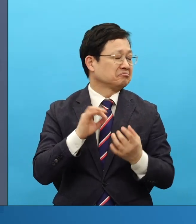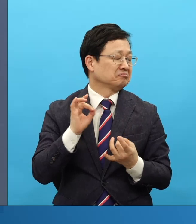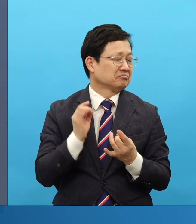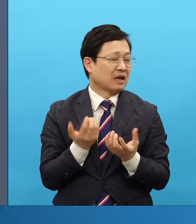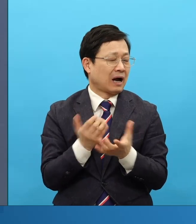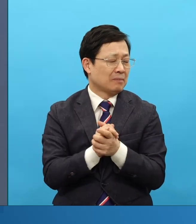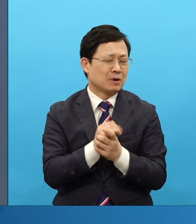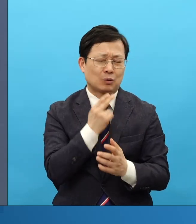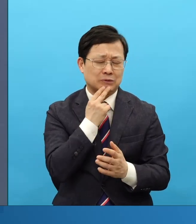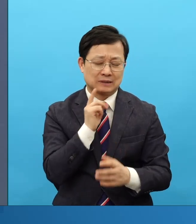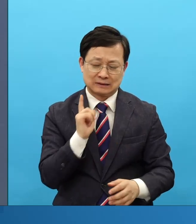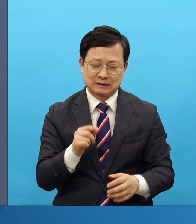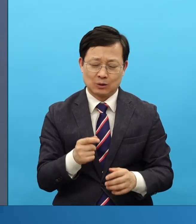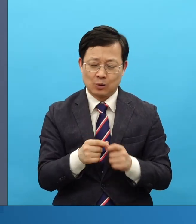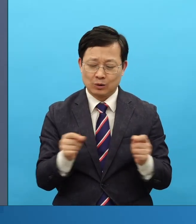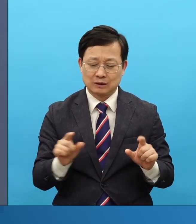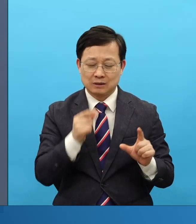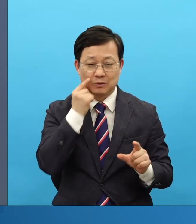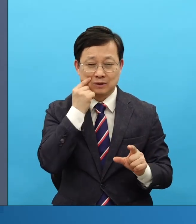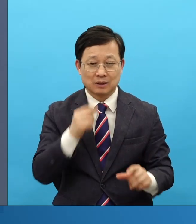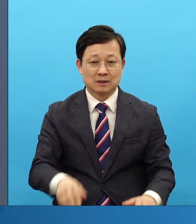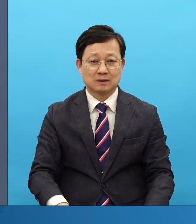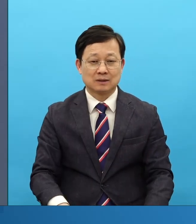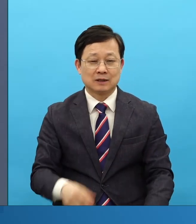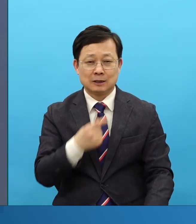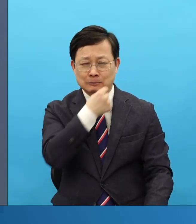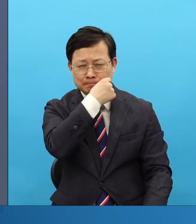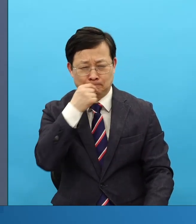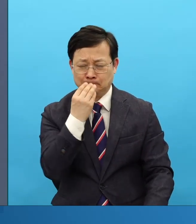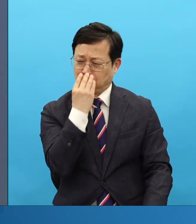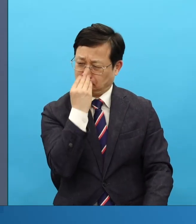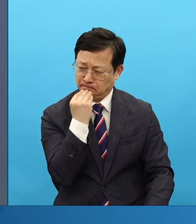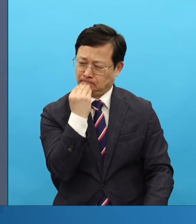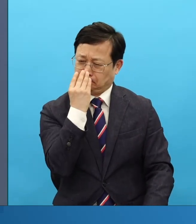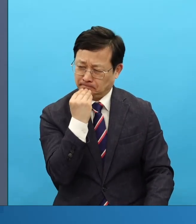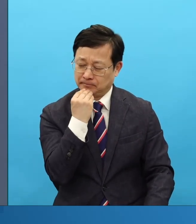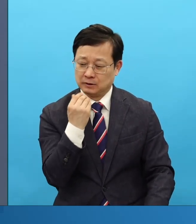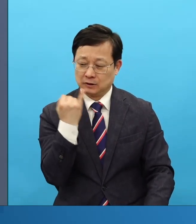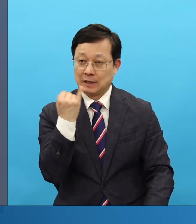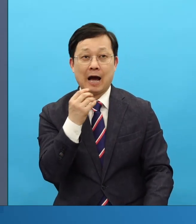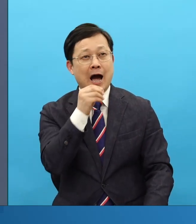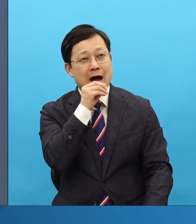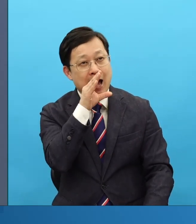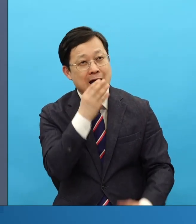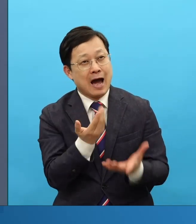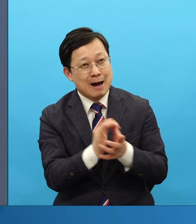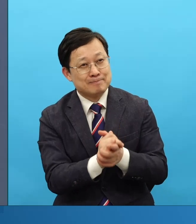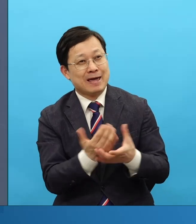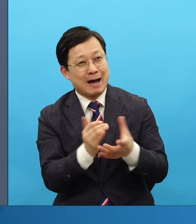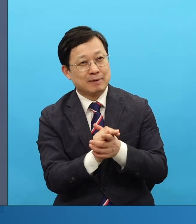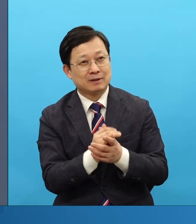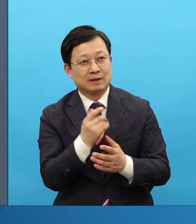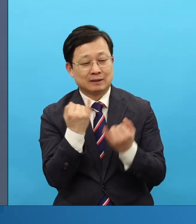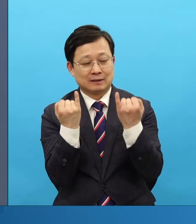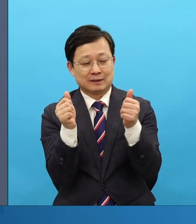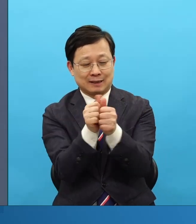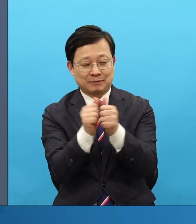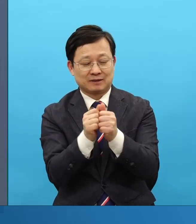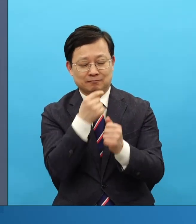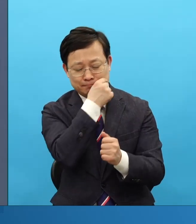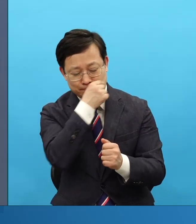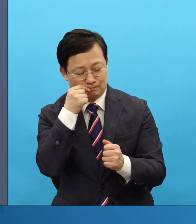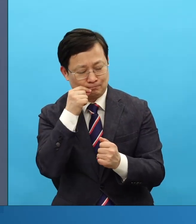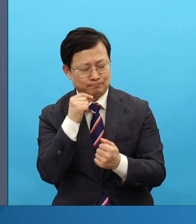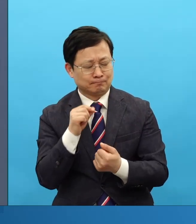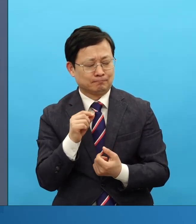there. 입 벌어지면 깍 다물어. And then even if they wanted to laugh, they cover their mouths. 이렇게 표현해야 돼.